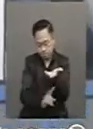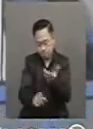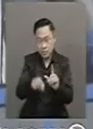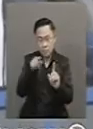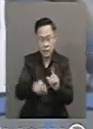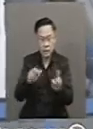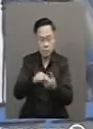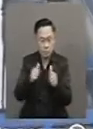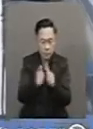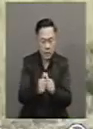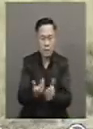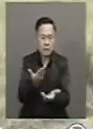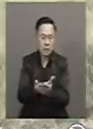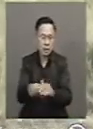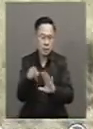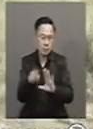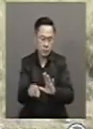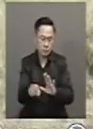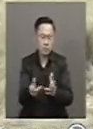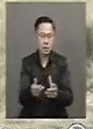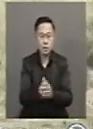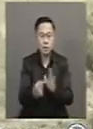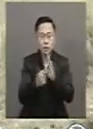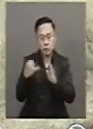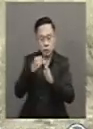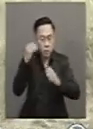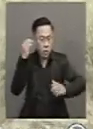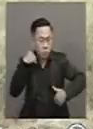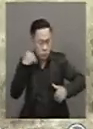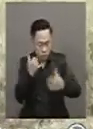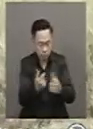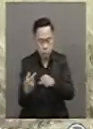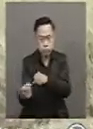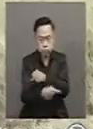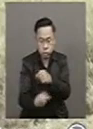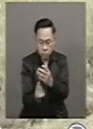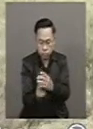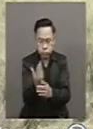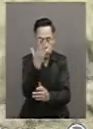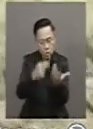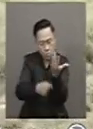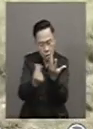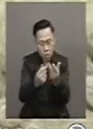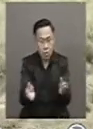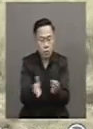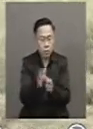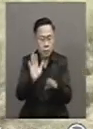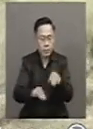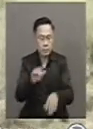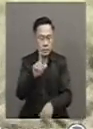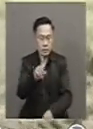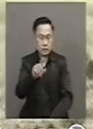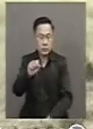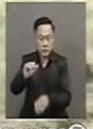หมี่อำเภอท่าวุ้งที่ลพบุรีเป็นช่วงฤดูการเก็บเกี่ยวเนื้อที่ปลูกข้าวมีเป็นแสนไร่ส่วน